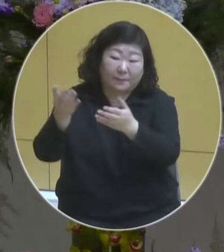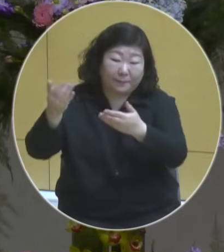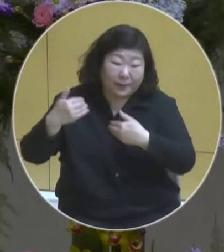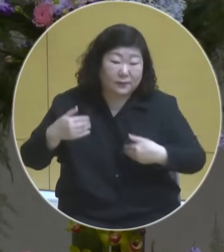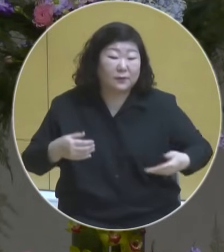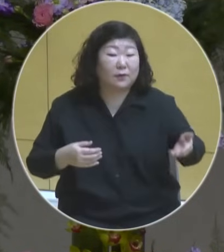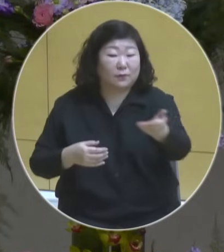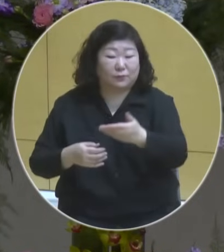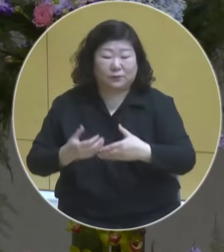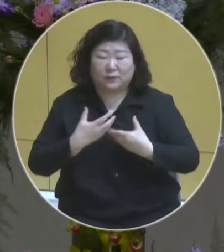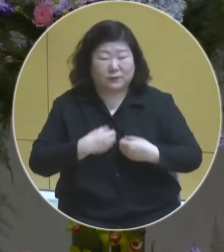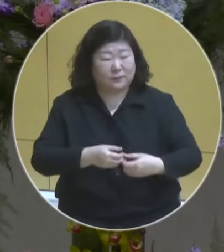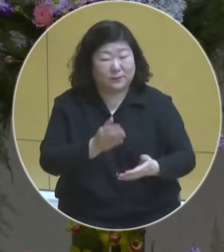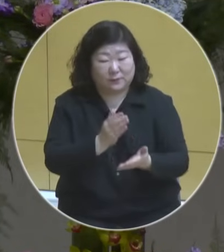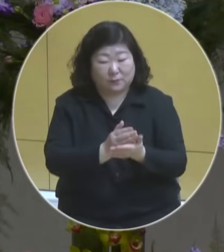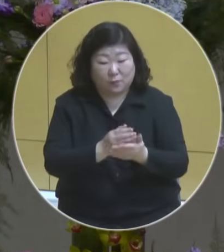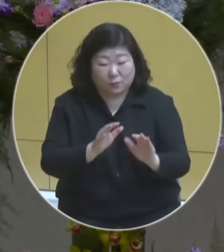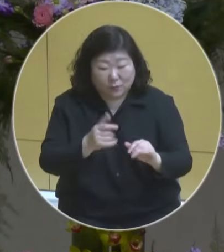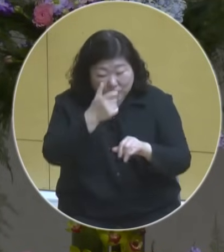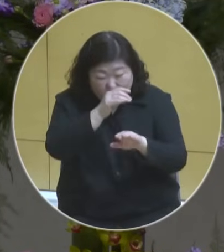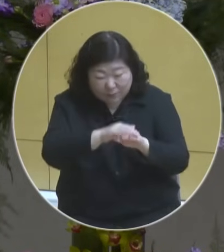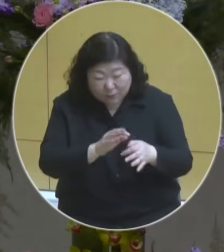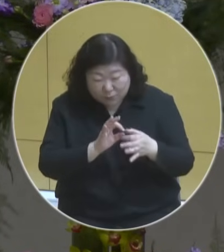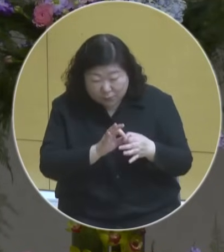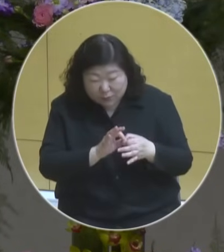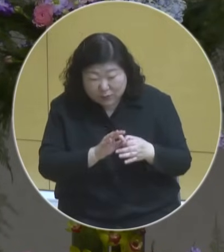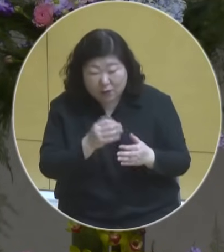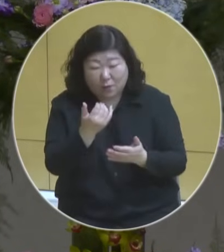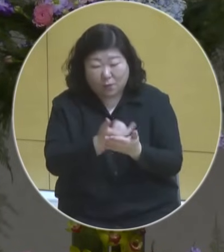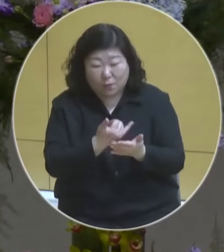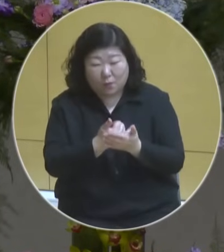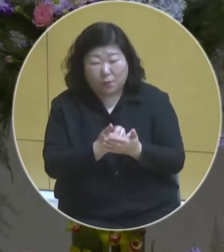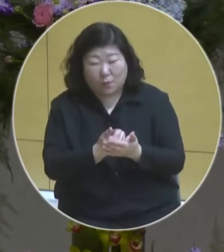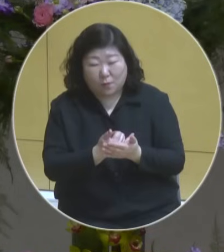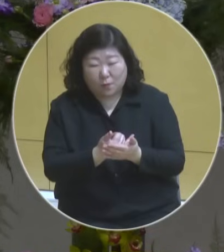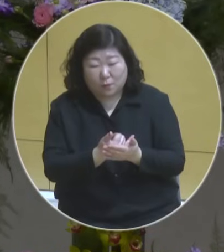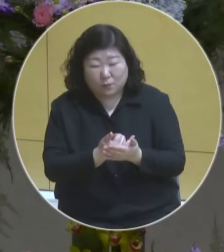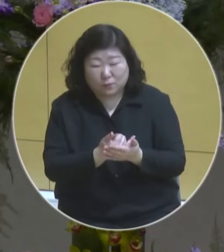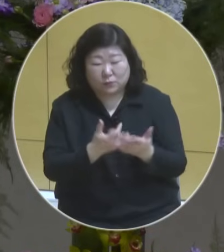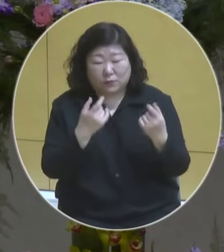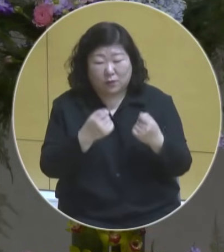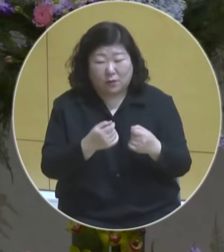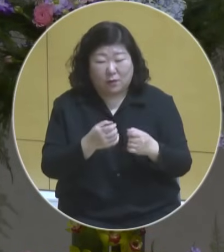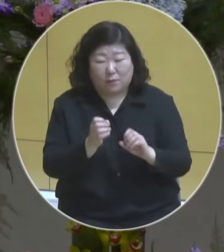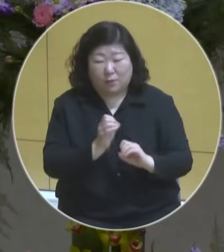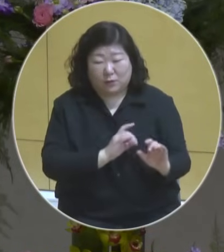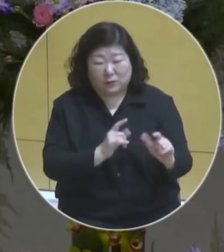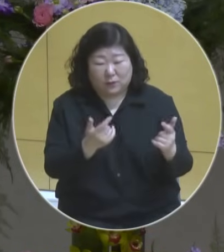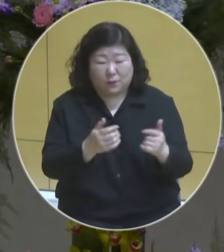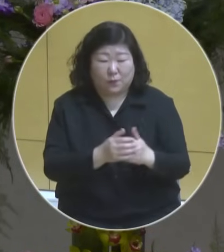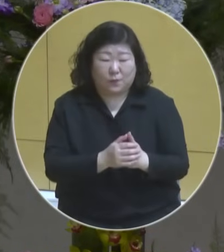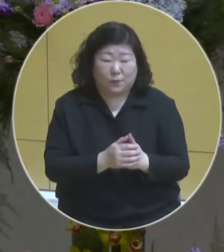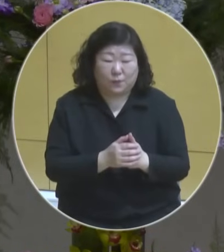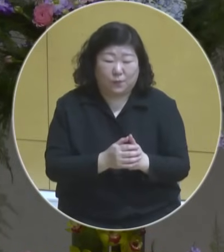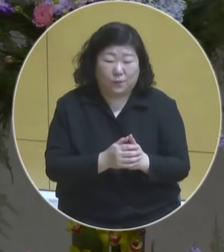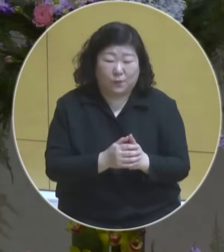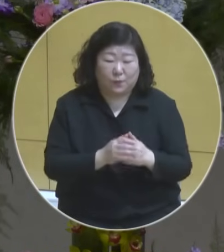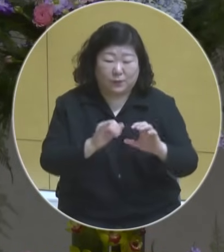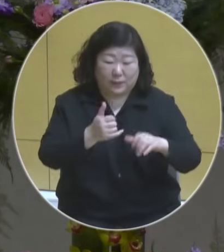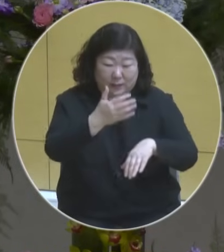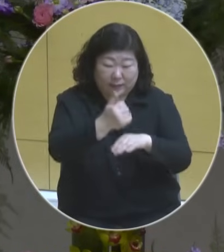바랍니다 오늘 예배를 통해서 우리를 과와 과부처럼 버려두지 않고 그리고 세상 끝날까지 우리와 함께